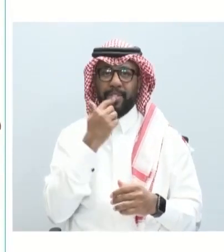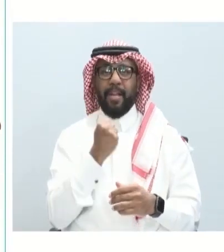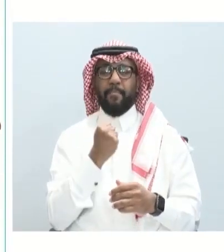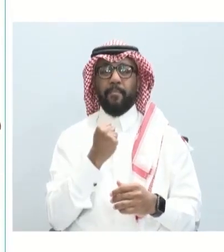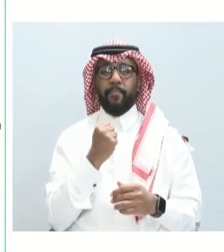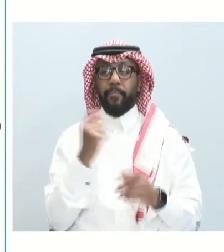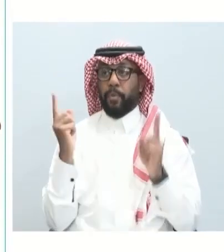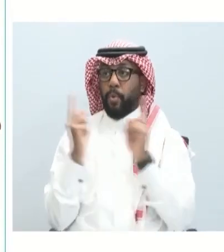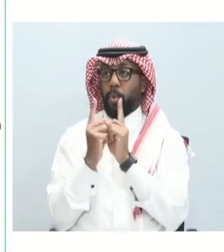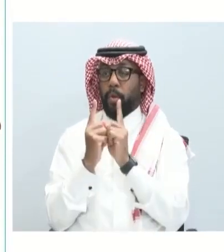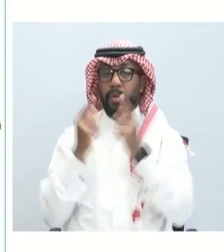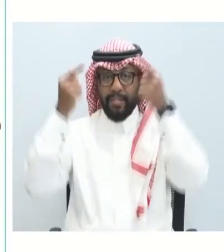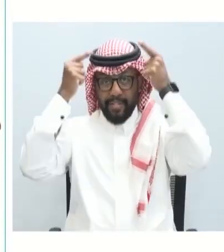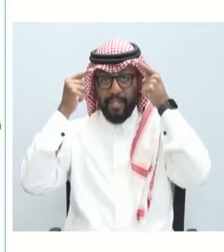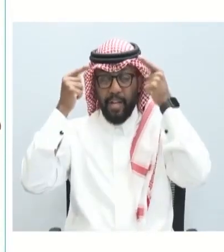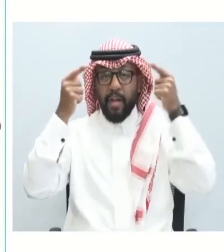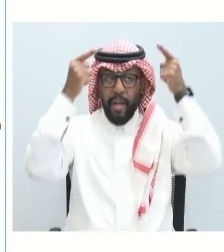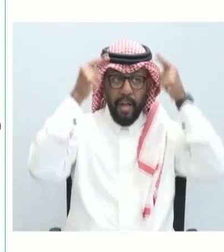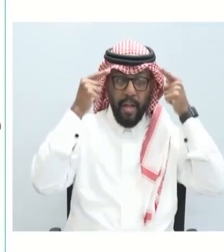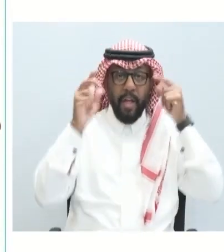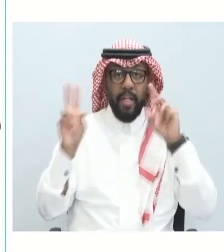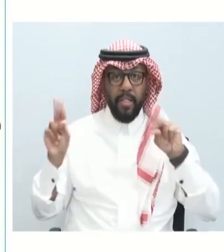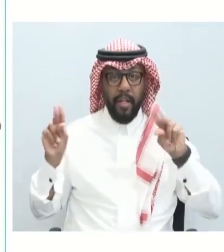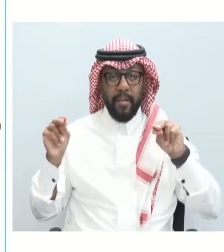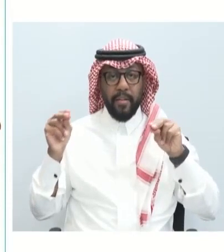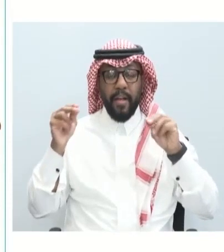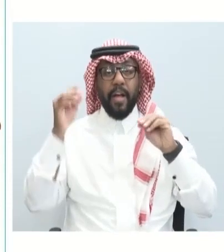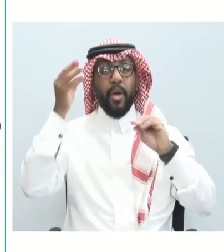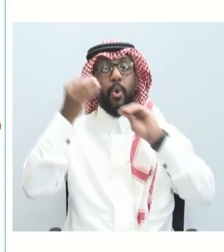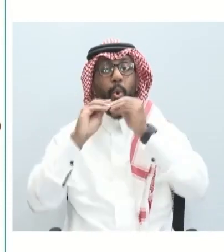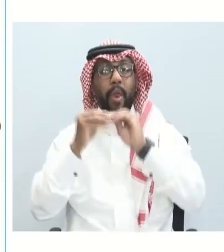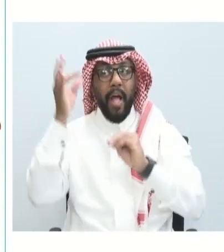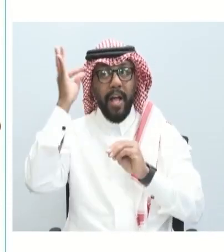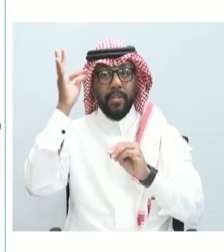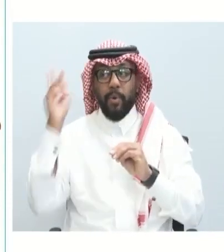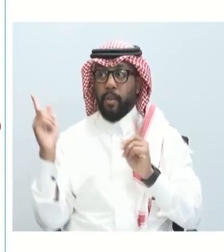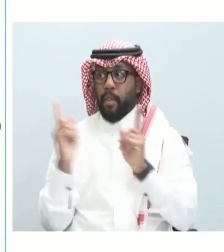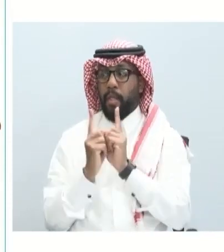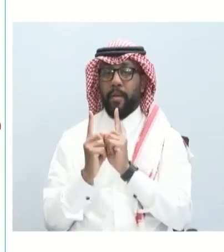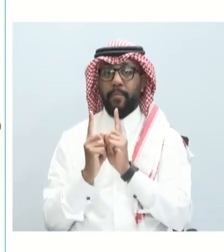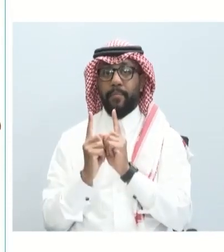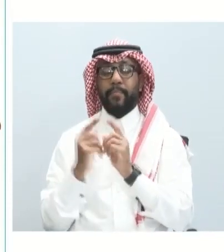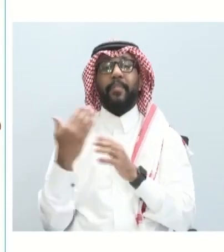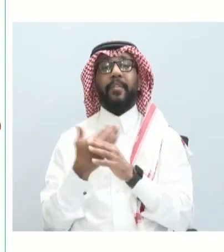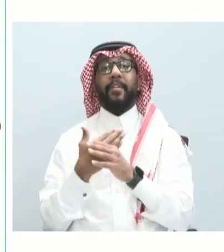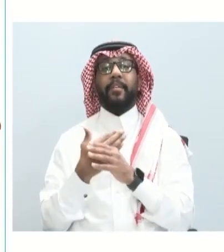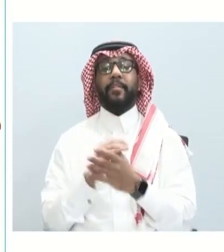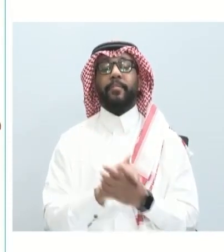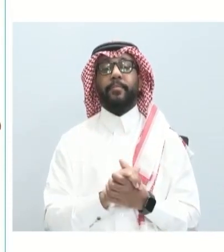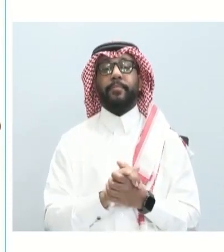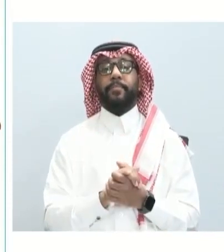واحد منهما يرتدي قبعه سوداء فلا بد انه هو من يرتدي القبعه الحمراء المتبقيه